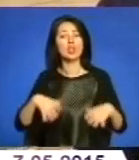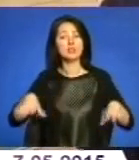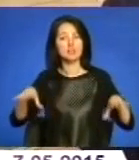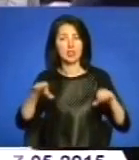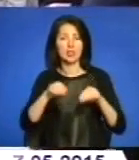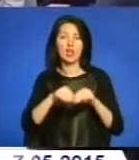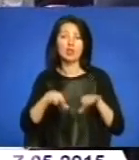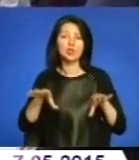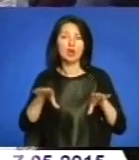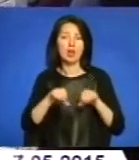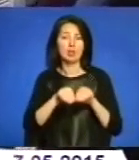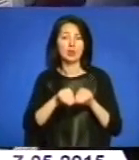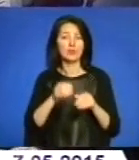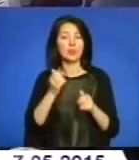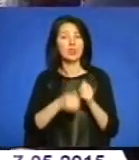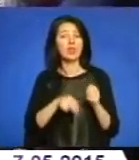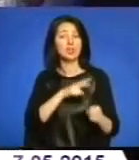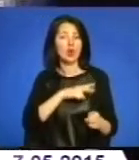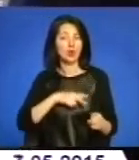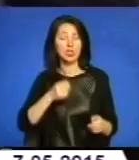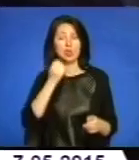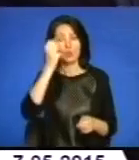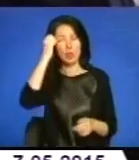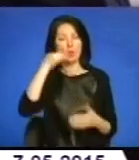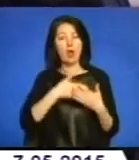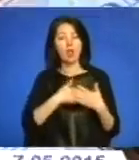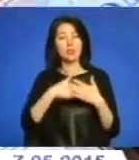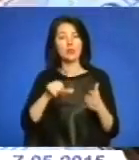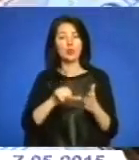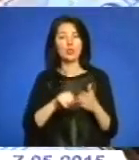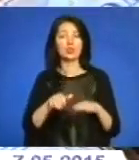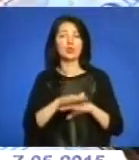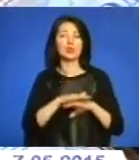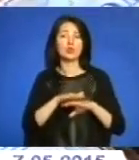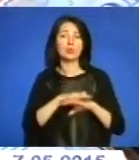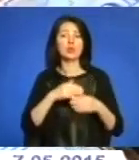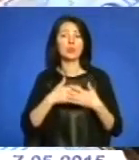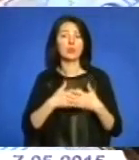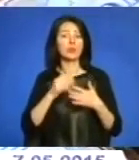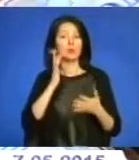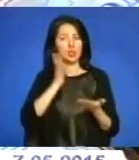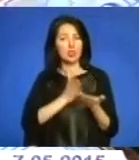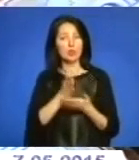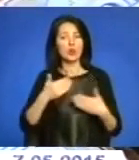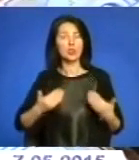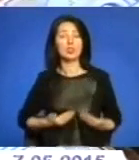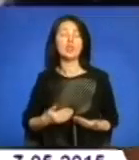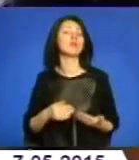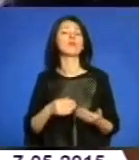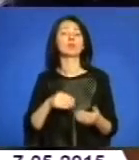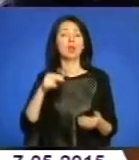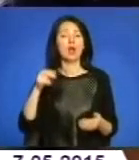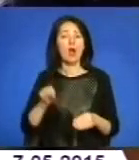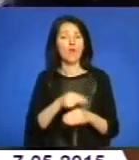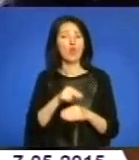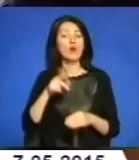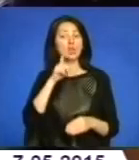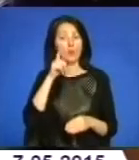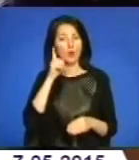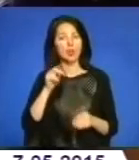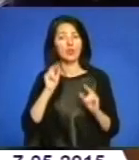з'єдналося разом. Серед нагороджених подяками за активну участь у суспільно-політичному житті, патріотичному вихованні молоді і з